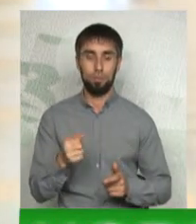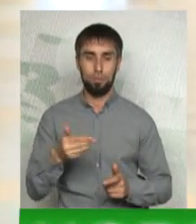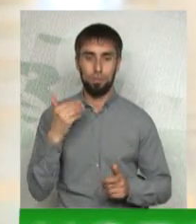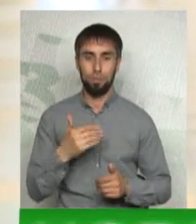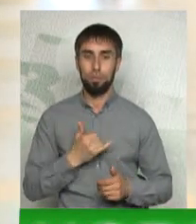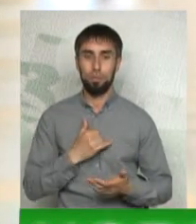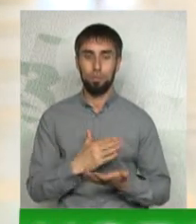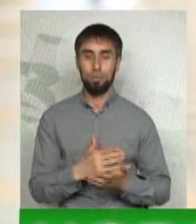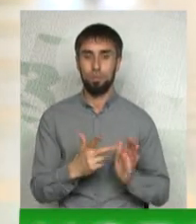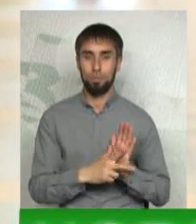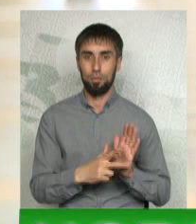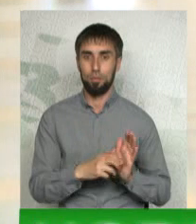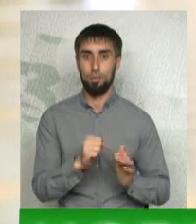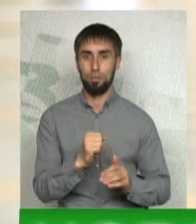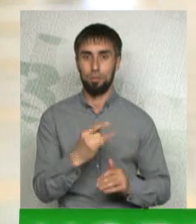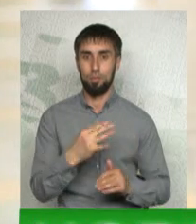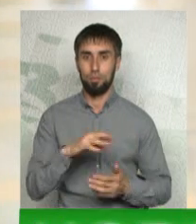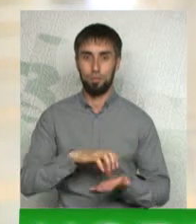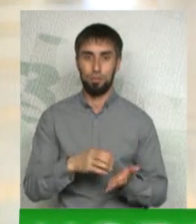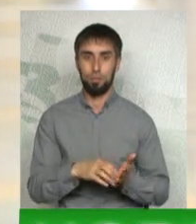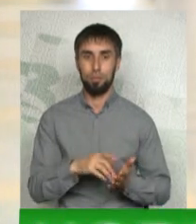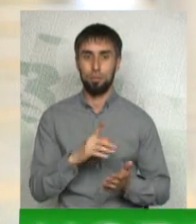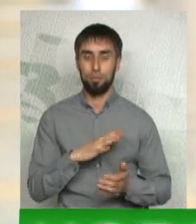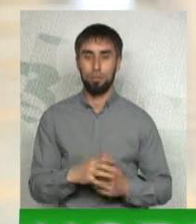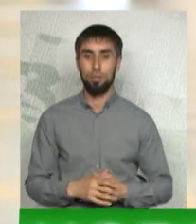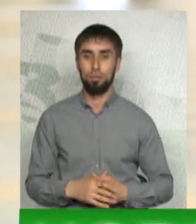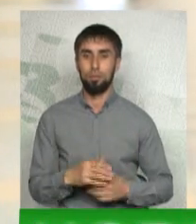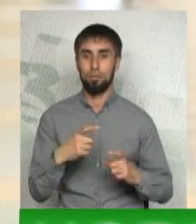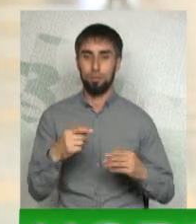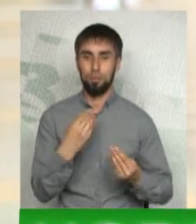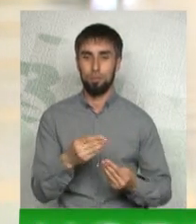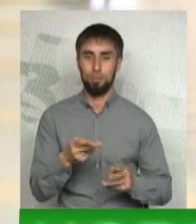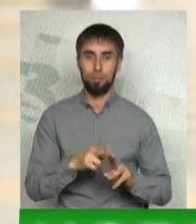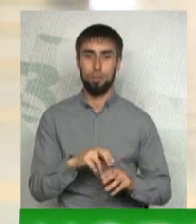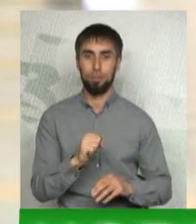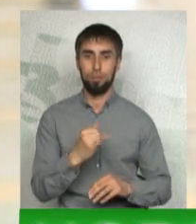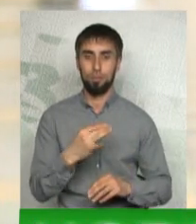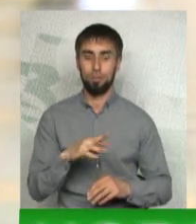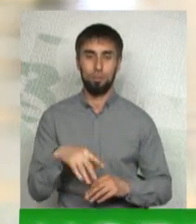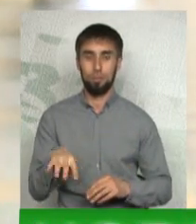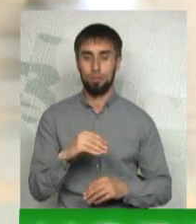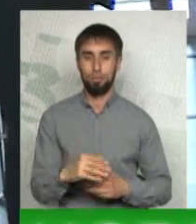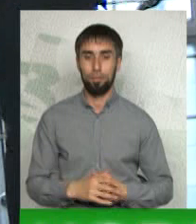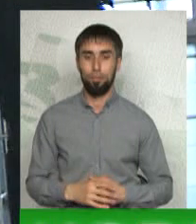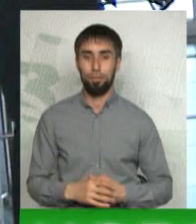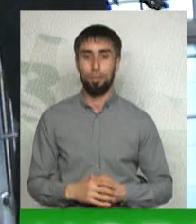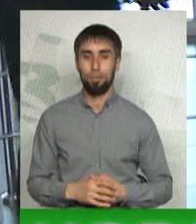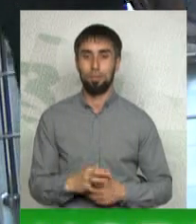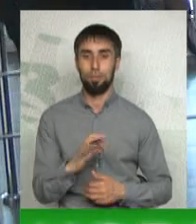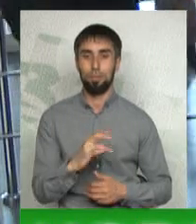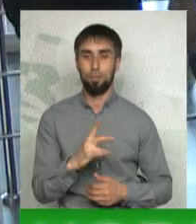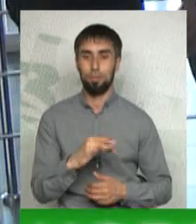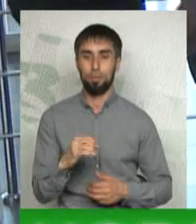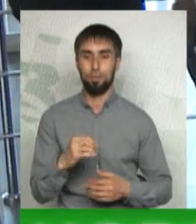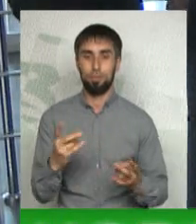8 аудиторий для проведения и сдачи экзаменов. И эти аудитории все оснащены